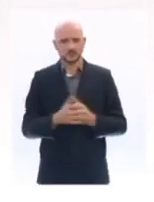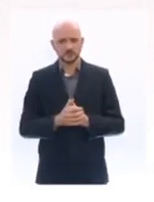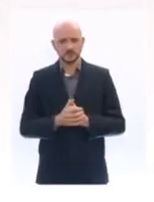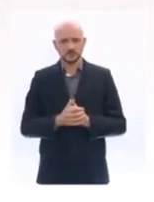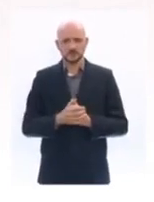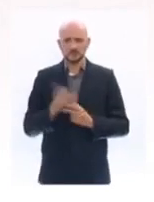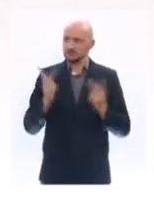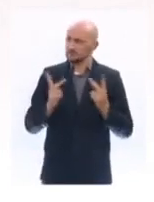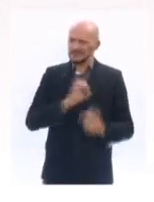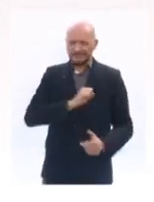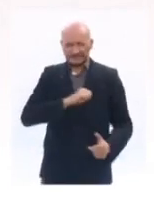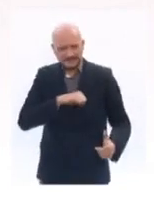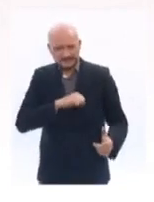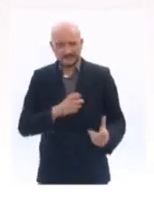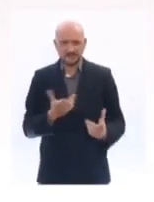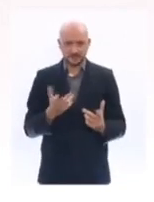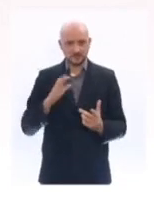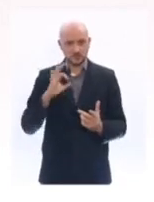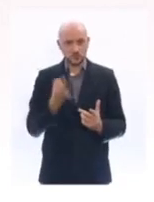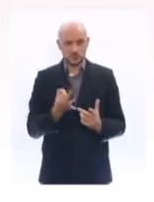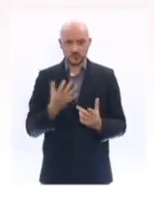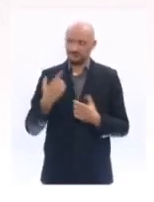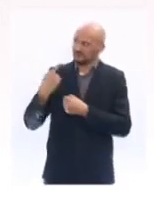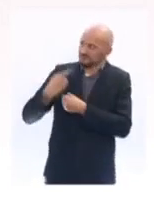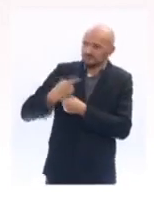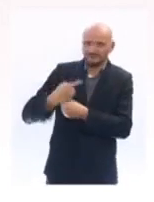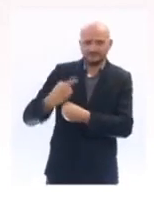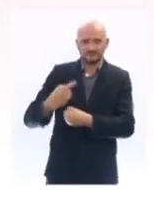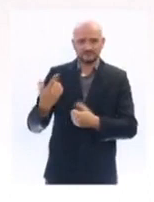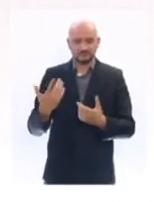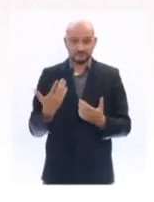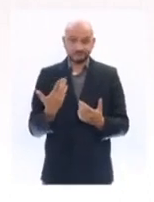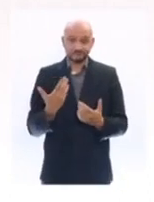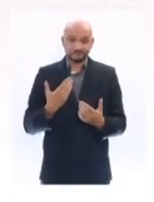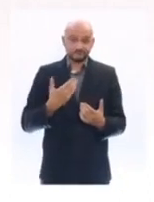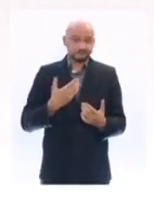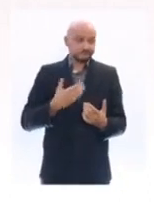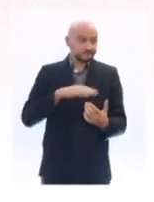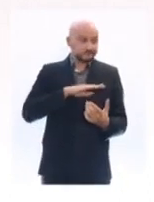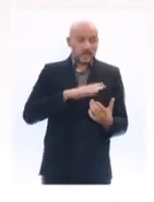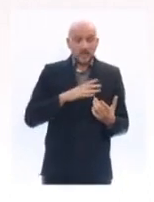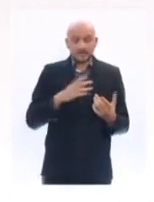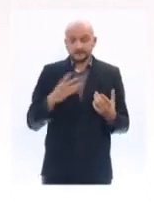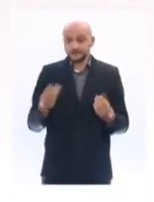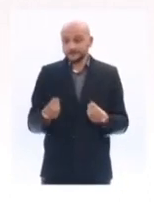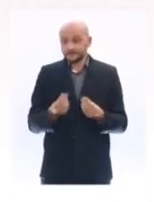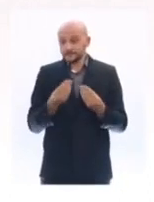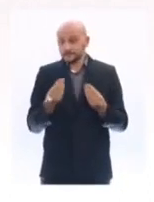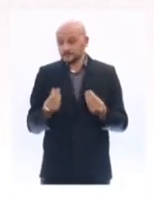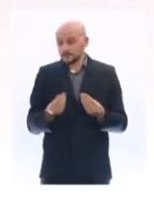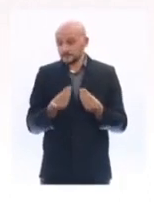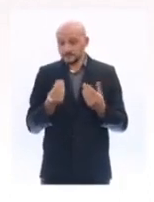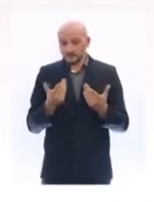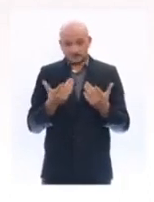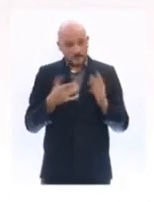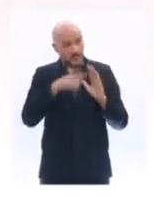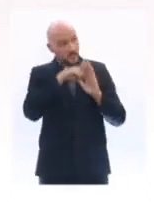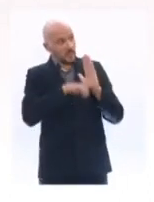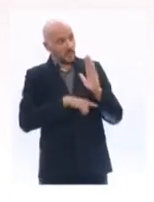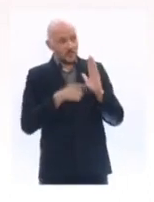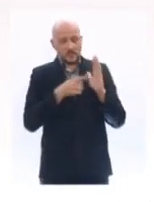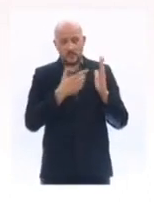cafés et de bars, tous les acteurs de l'économie, du sport, de la culture, de l'événementiel.